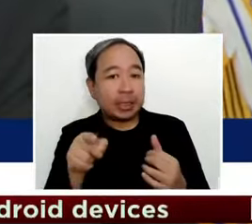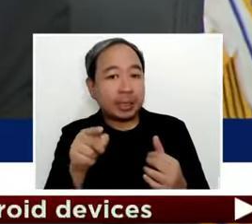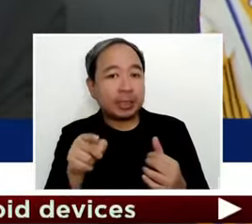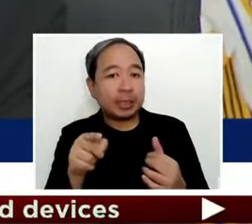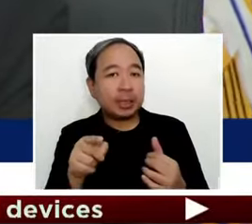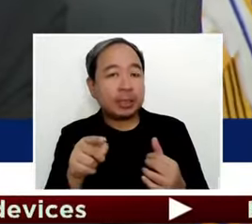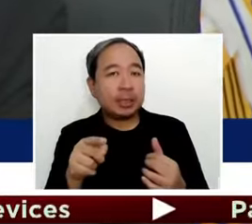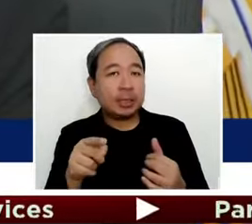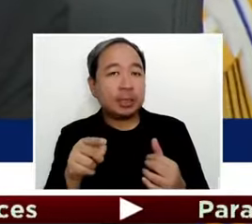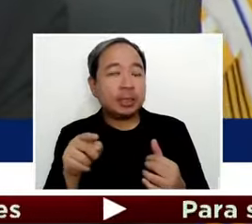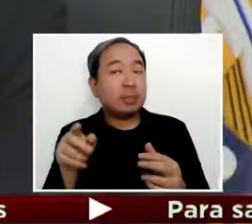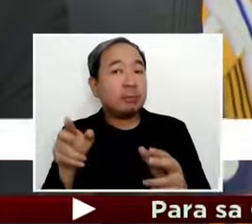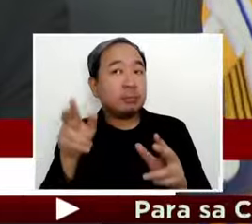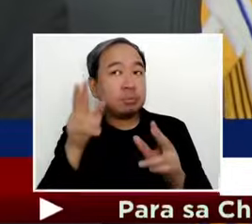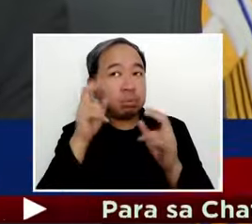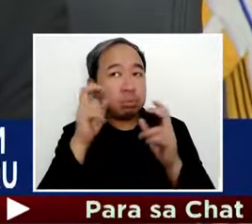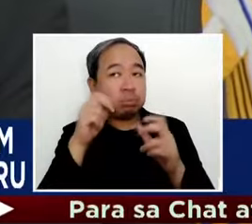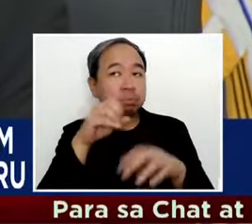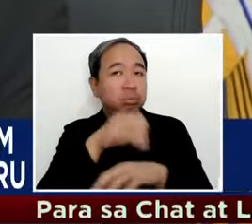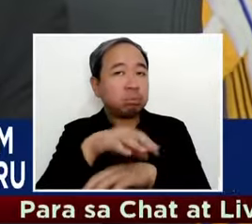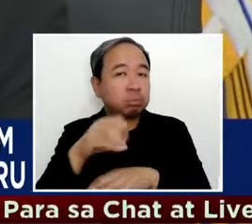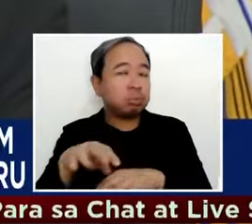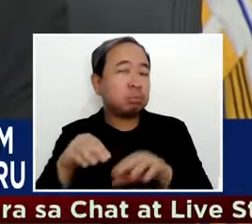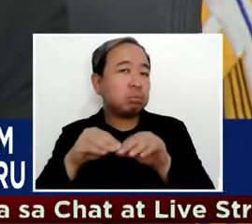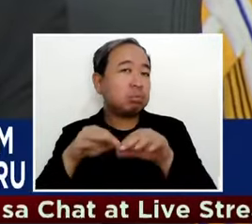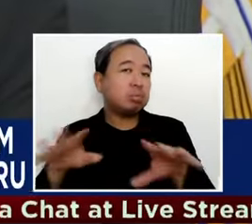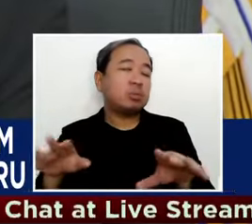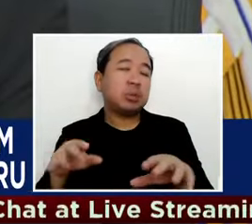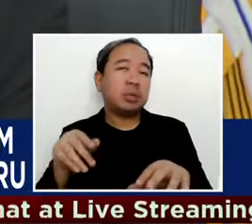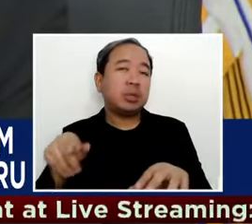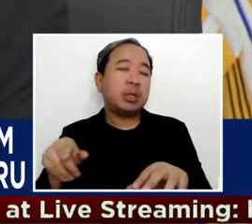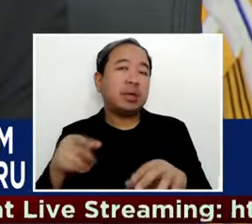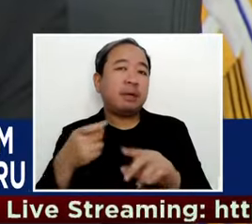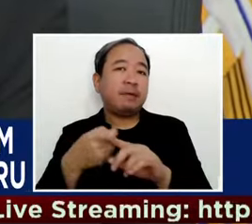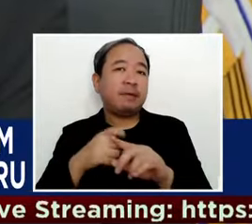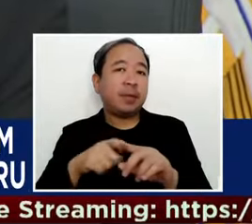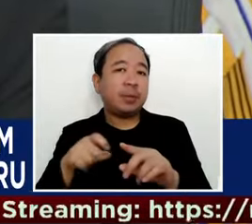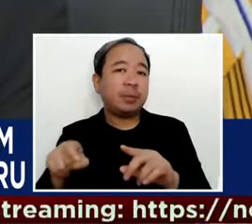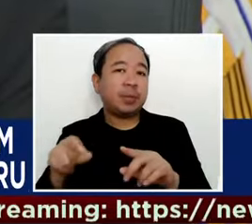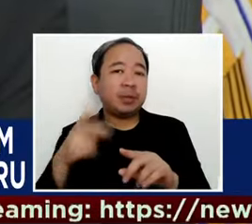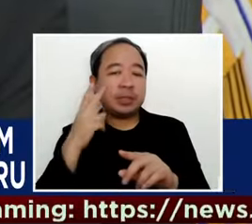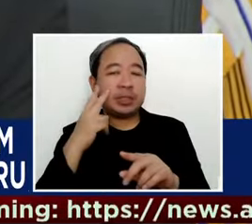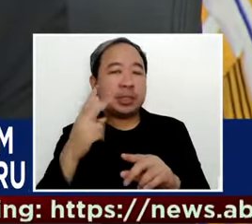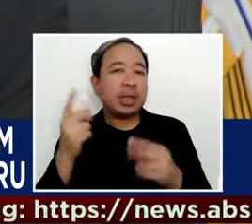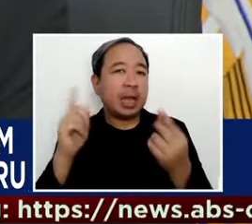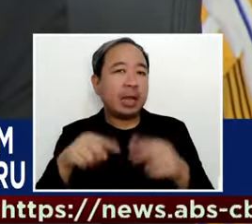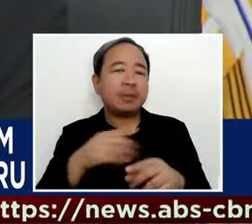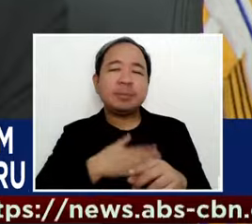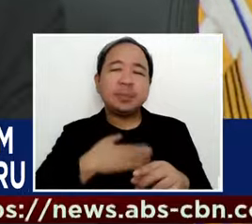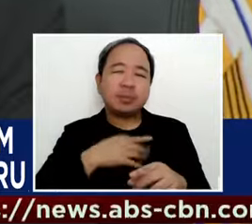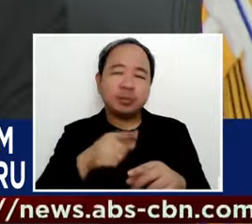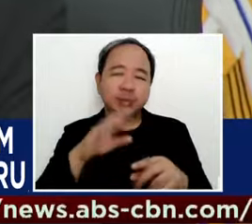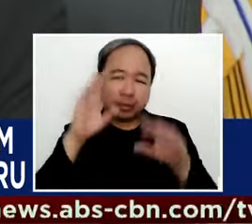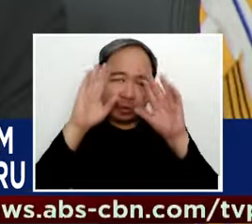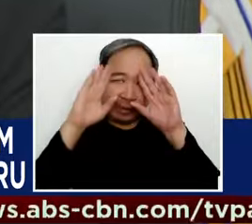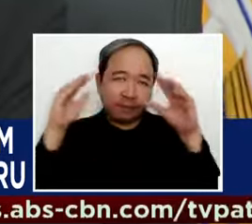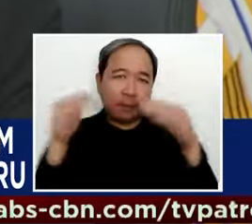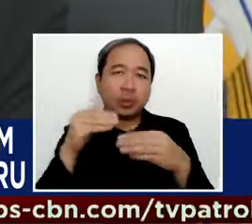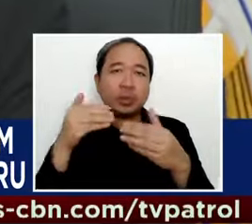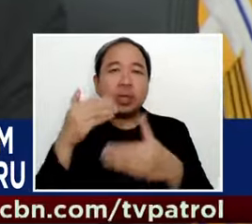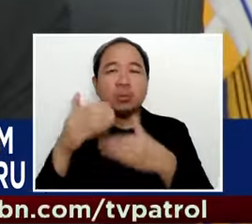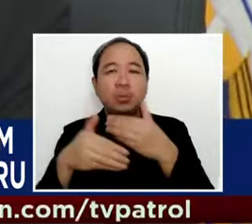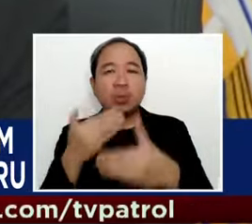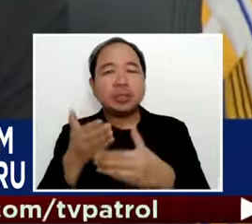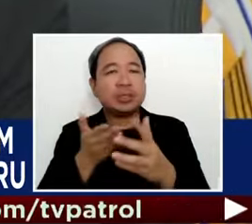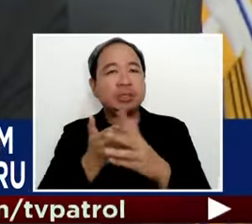rather than listen to the rumors and be influenced by them, please stay focused on our process of